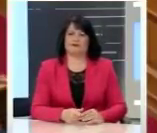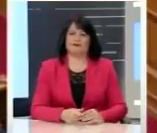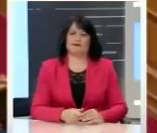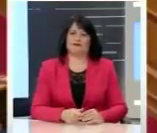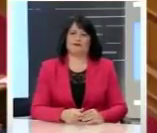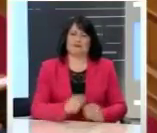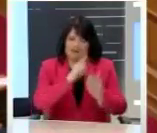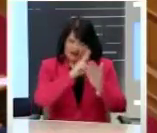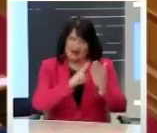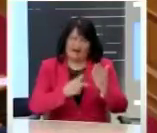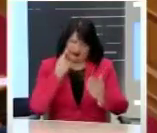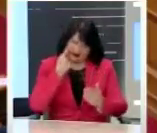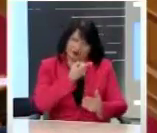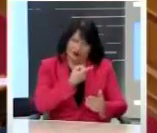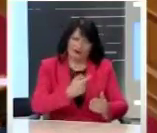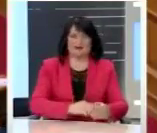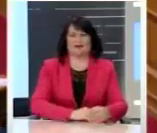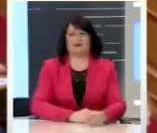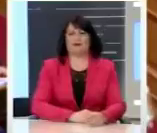Διαβάσε το.